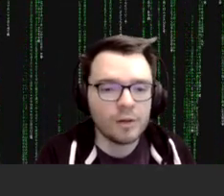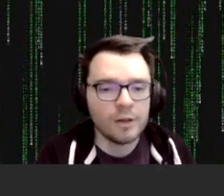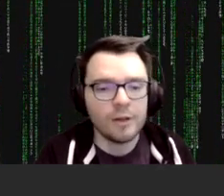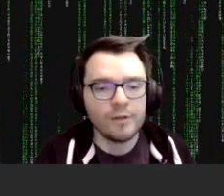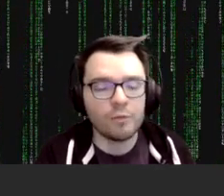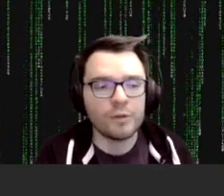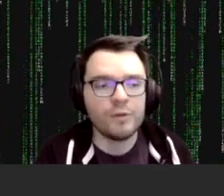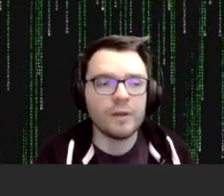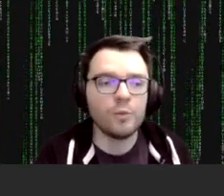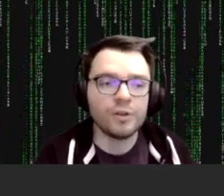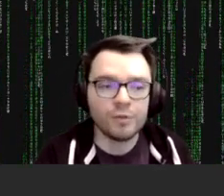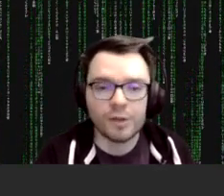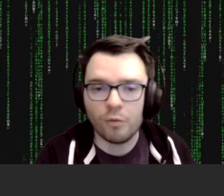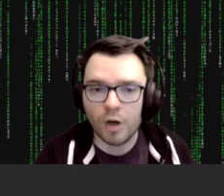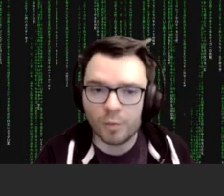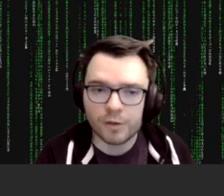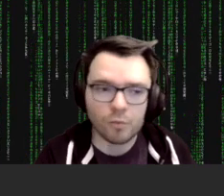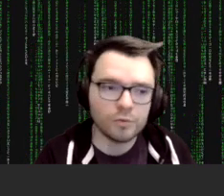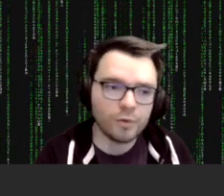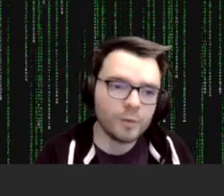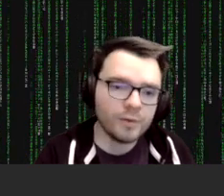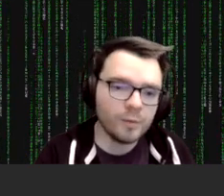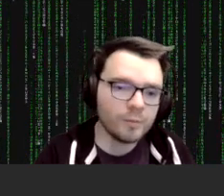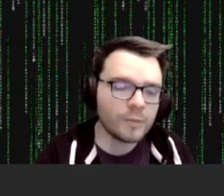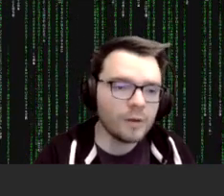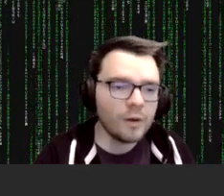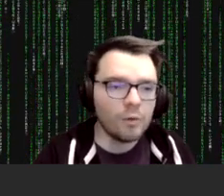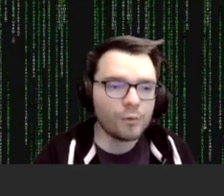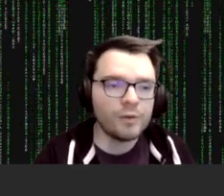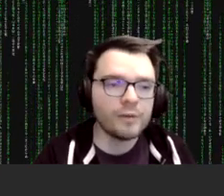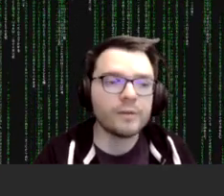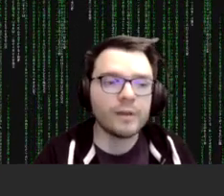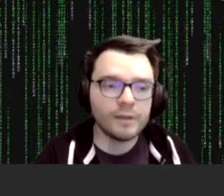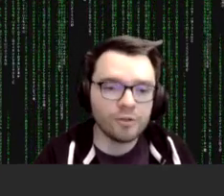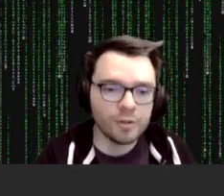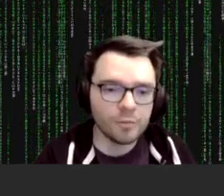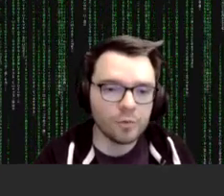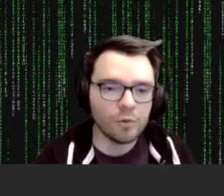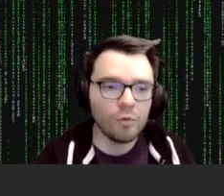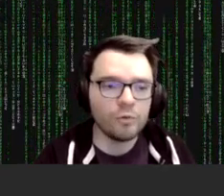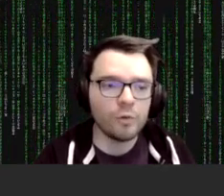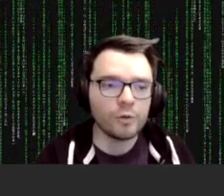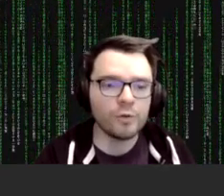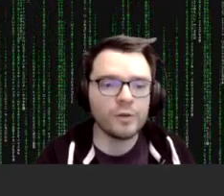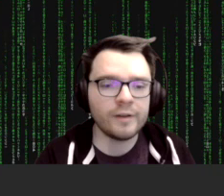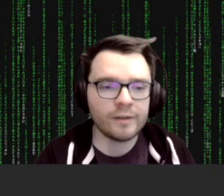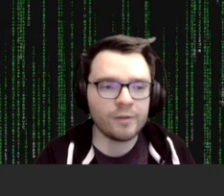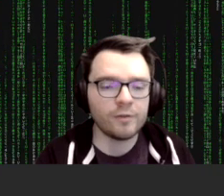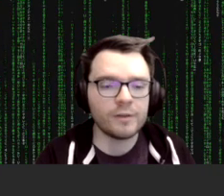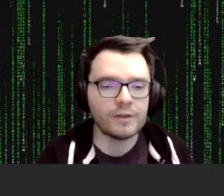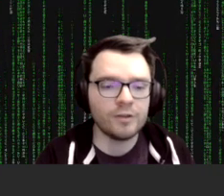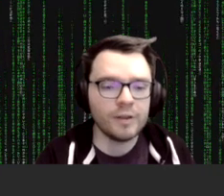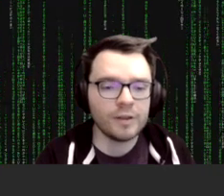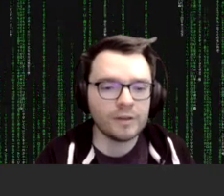commun, c'est qu'on s'est fixé un objectif qui était louable, qui était de contrôler l'épidémie. On s'est fixé une stratégie, le haut commandement de l'Élysée s'est